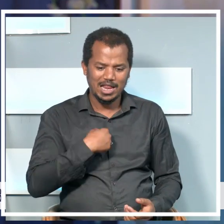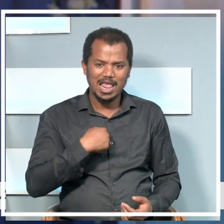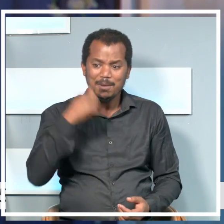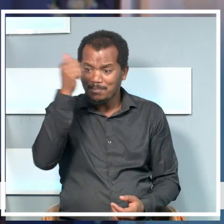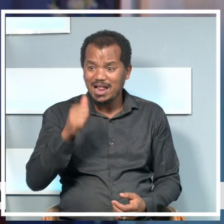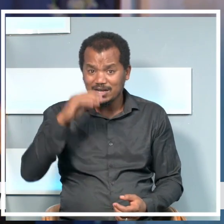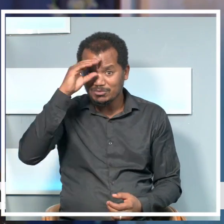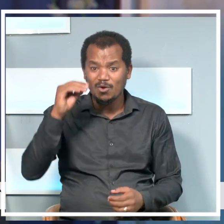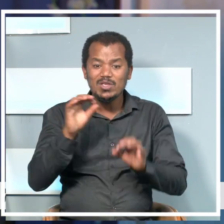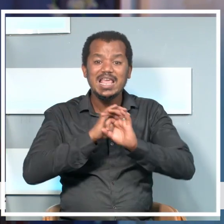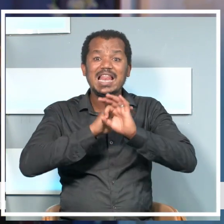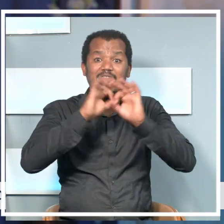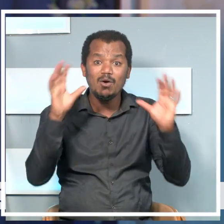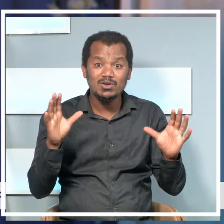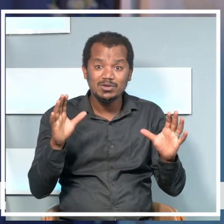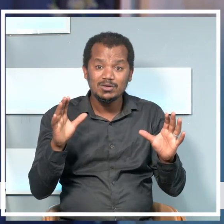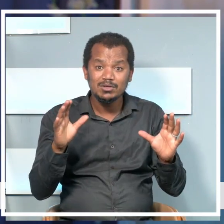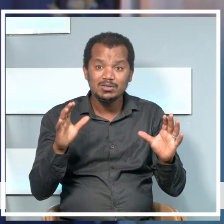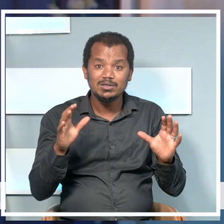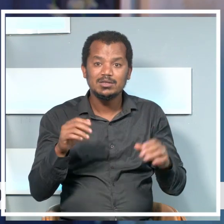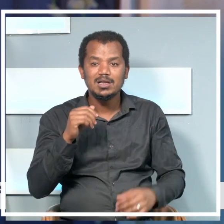እኔ እኮ ማንንም ሰው የሌለውን